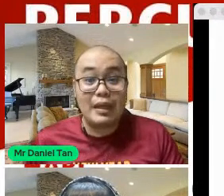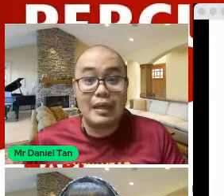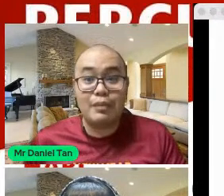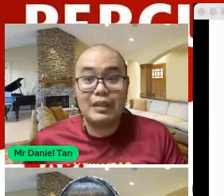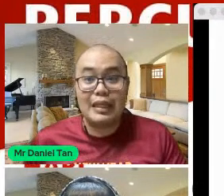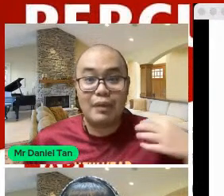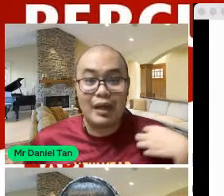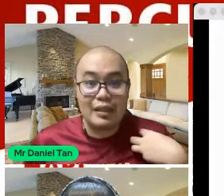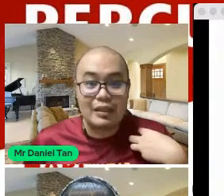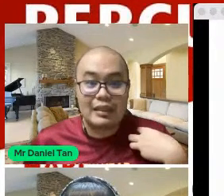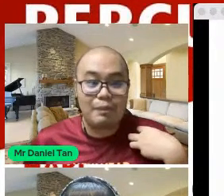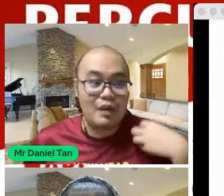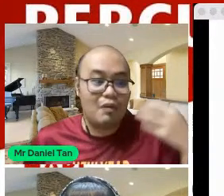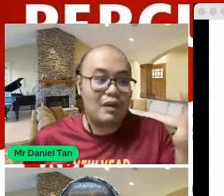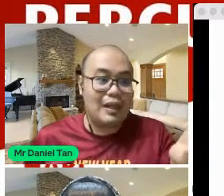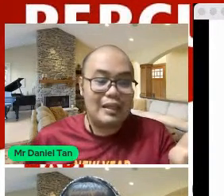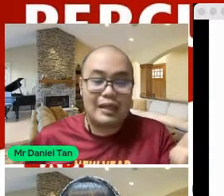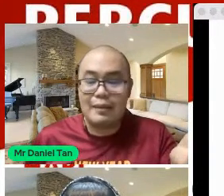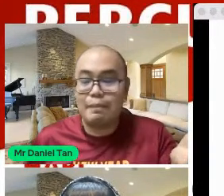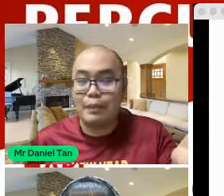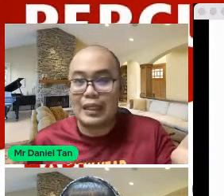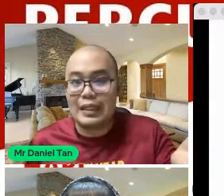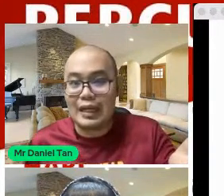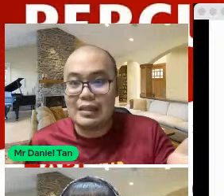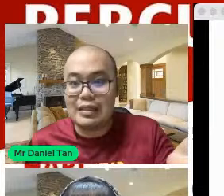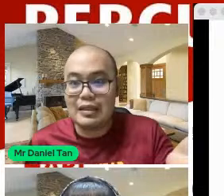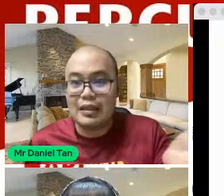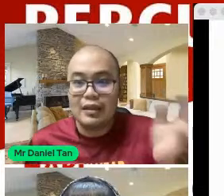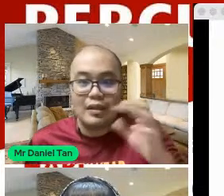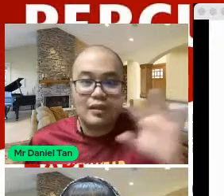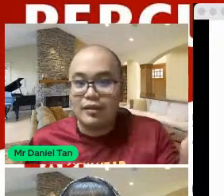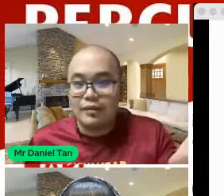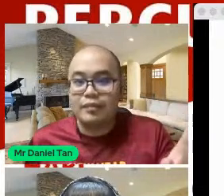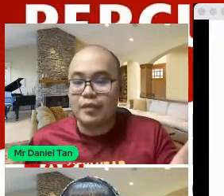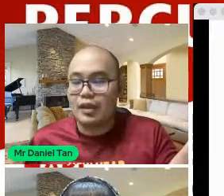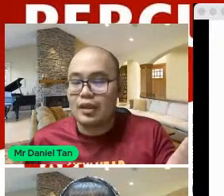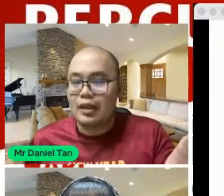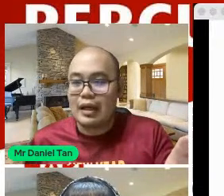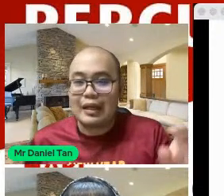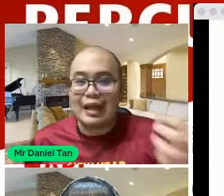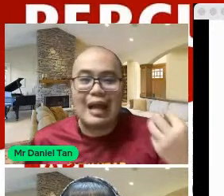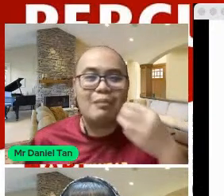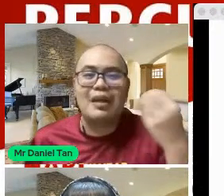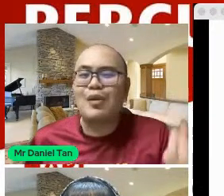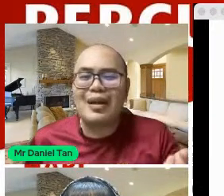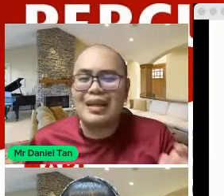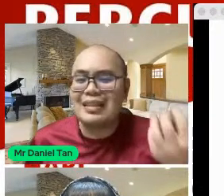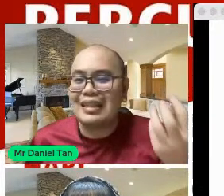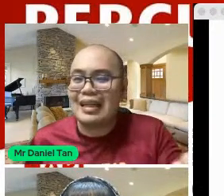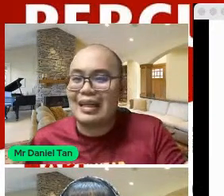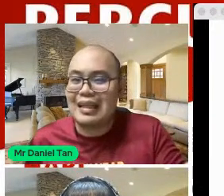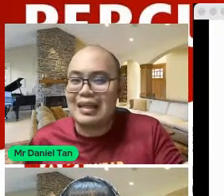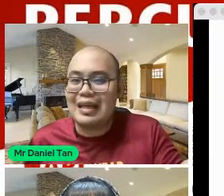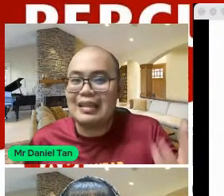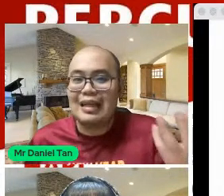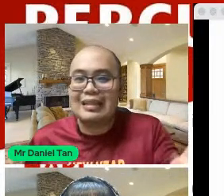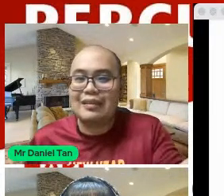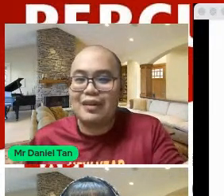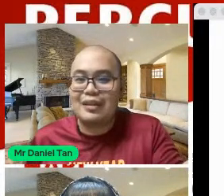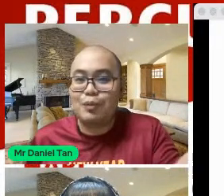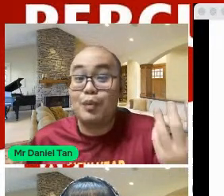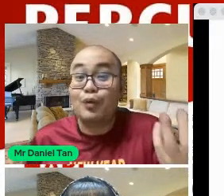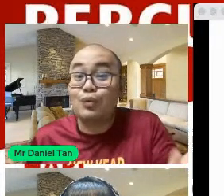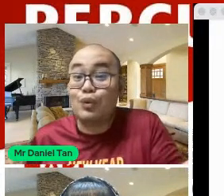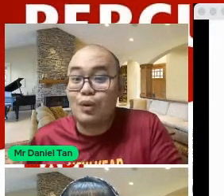memang ramai yang berniat baik tetapi orang lain akan pandang Hai akan mengeluarkan kata-kata yang